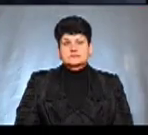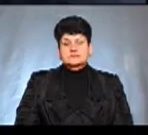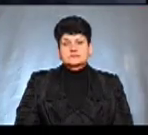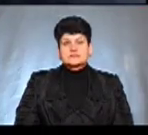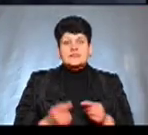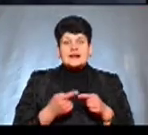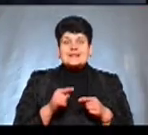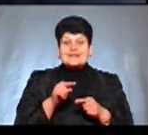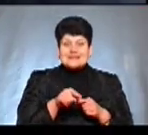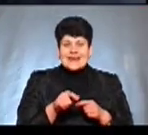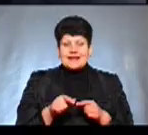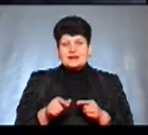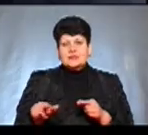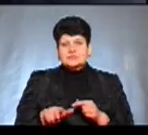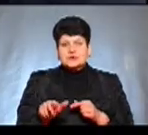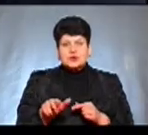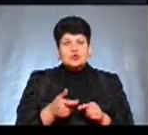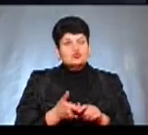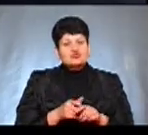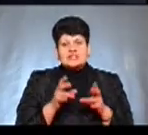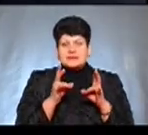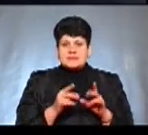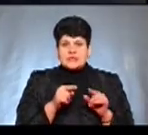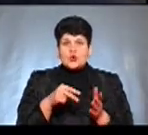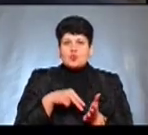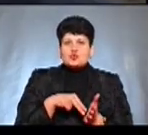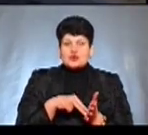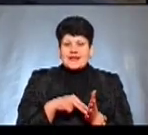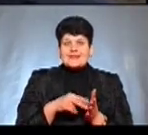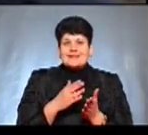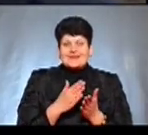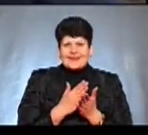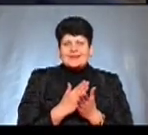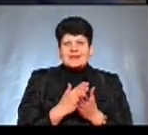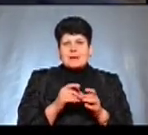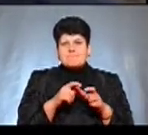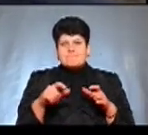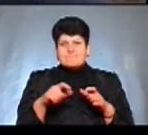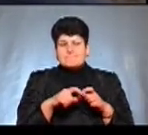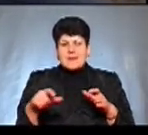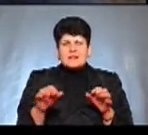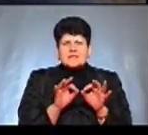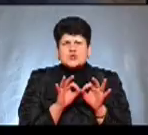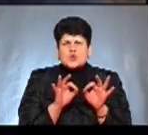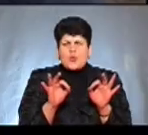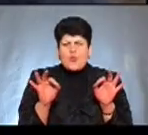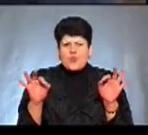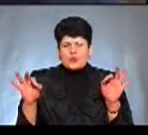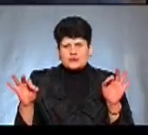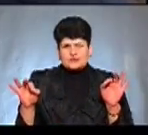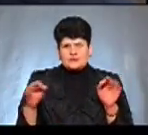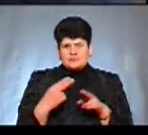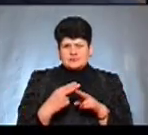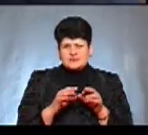Цей шляхопровід дуже небезпечний. На ньому стоять такі балки струнобетонні, тонкої струни,